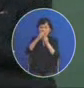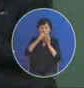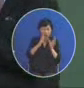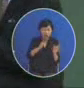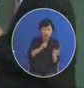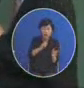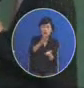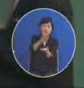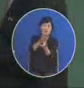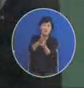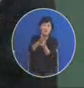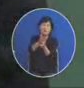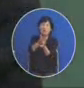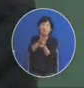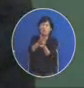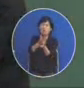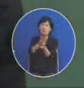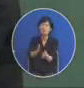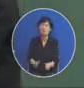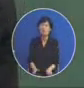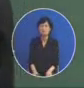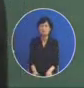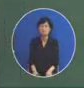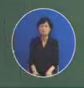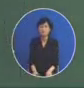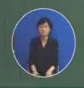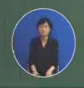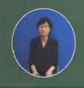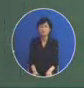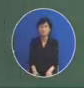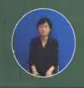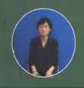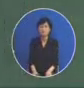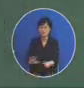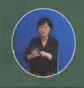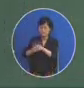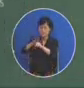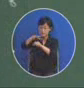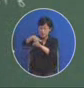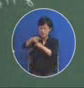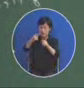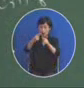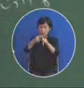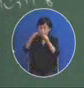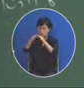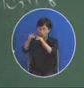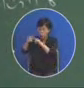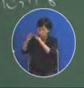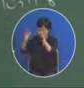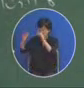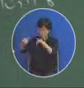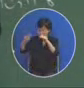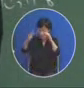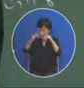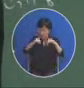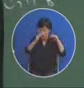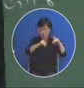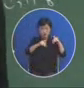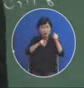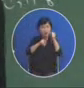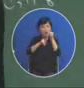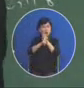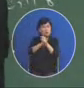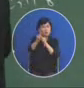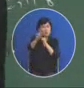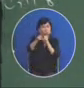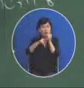hold on to this covenant and you must not be deceived. 전 세계 교회 왜 무너졌을까요? Why did all the churches across the